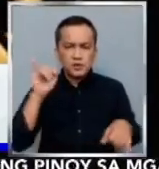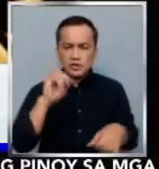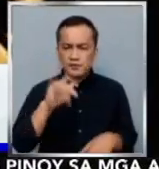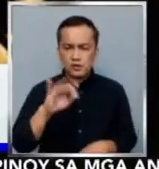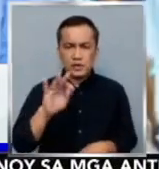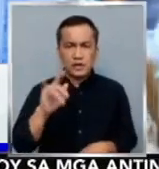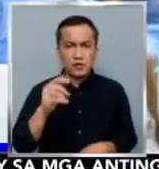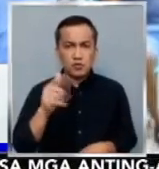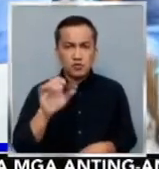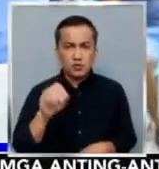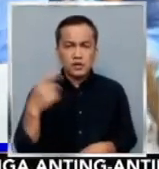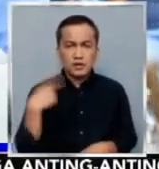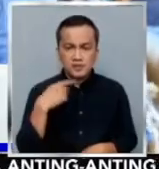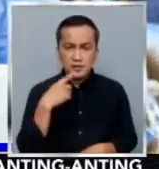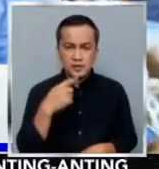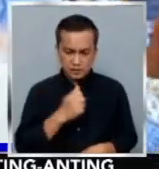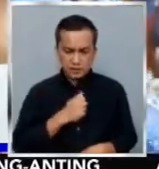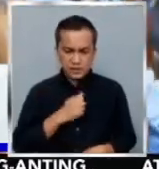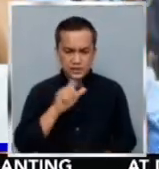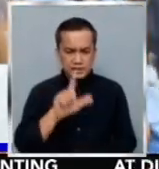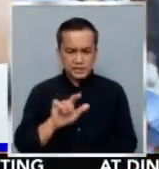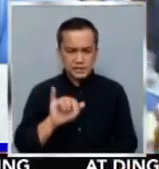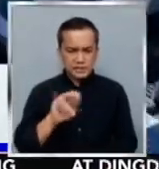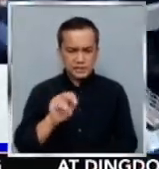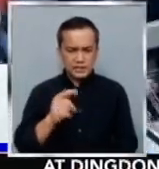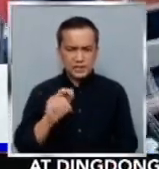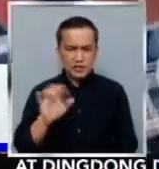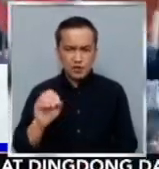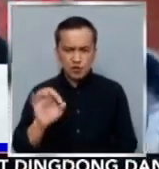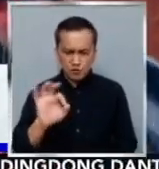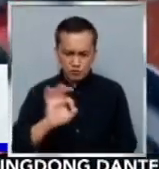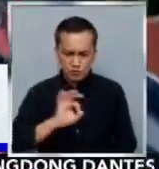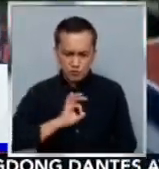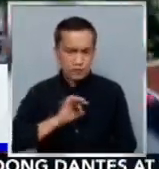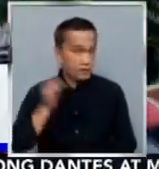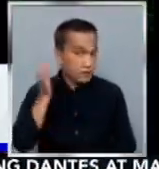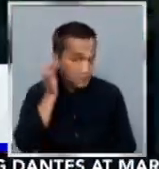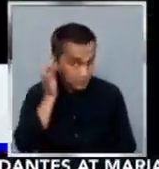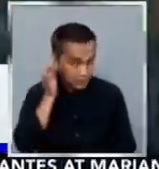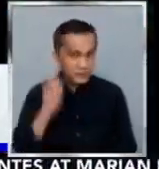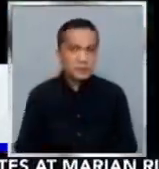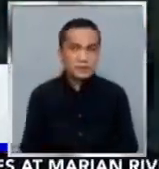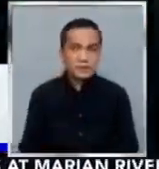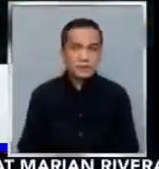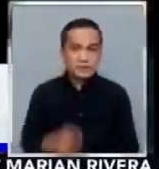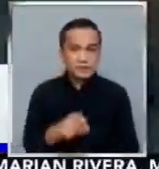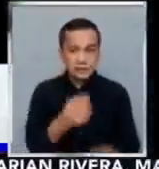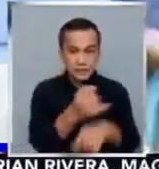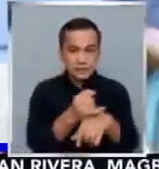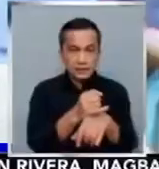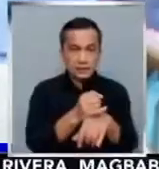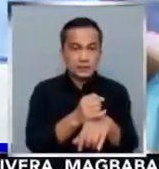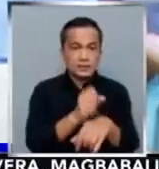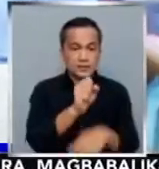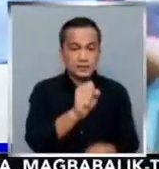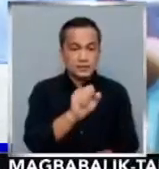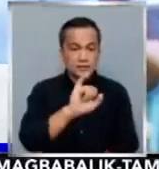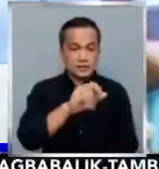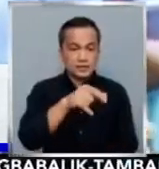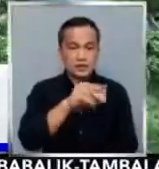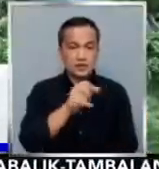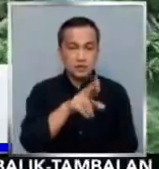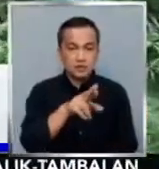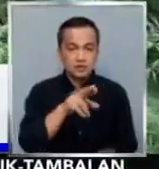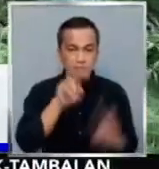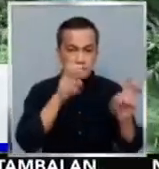ay linglingo, pari itong isang pendant o kaya ginagawang hikaw. Sa Mystic Island ng Sikihar naman, meron silang tinatawag na habak na ginagamit nila pang